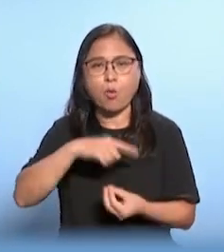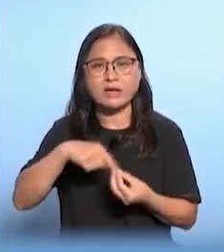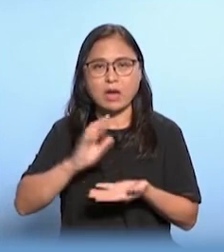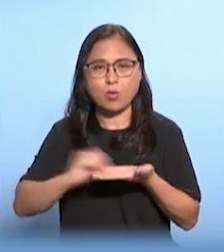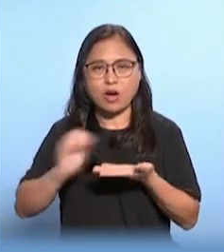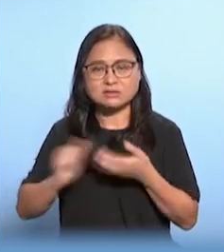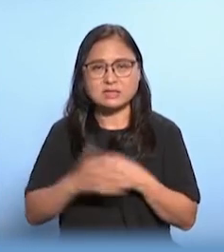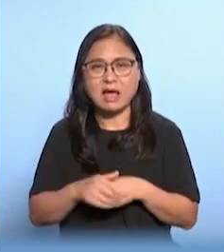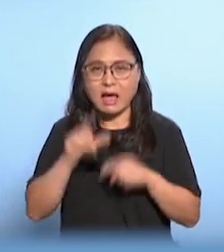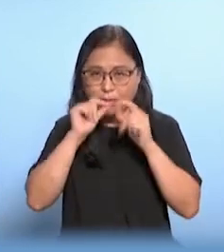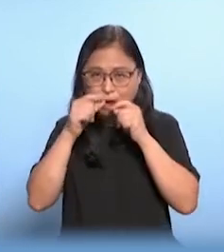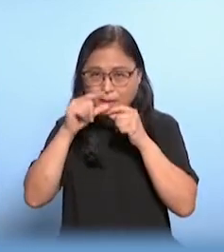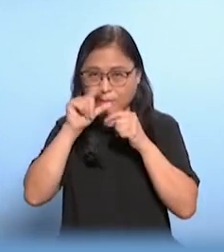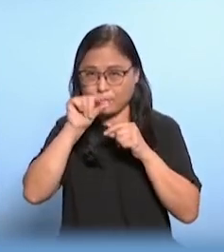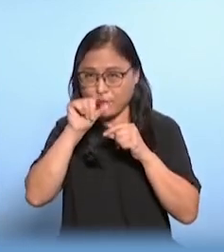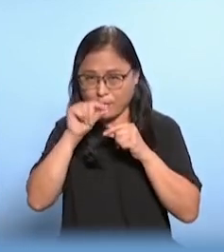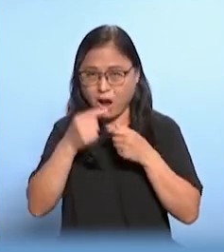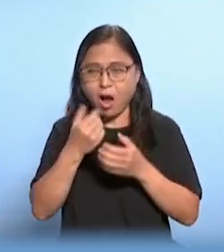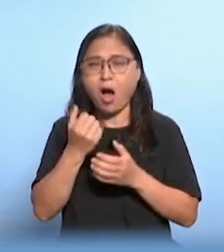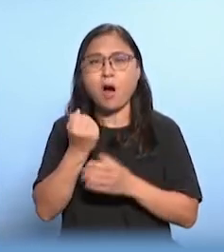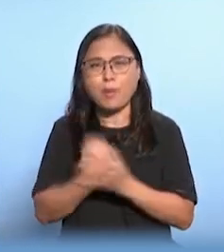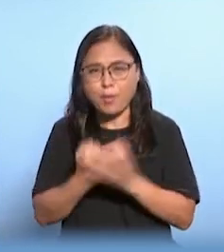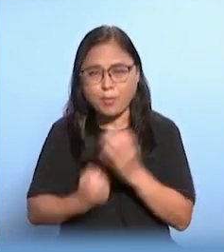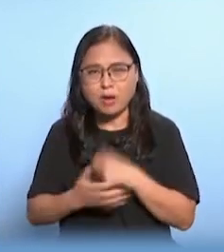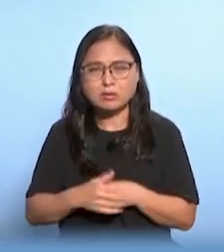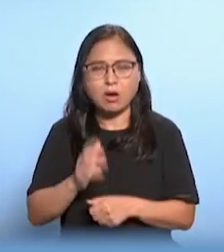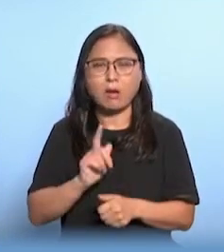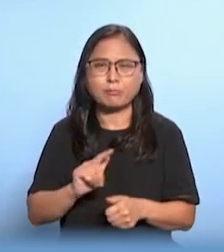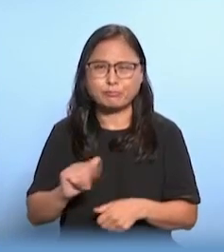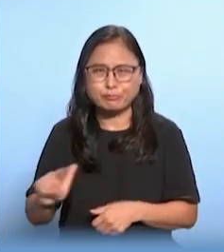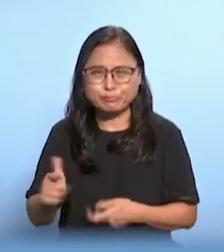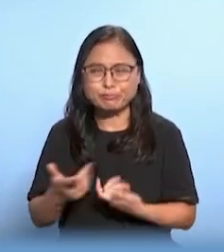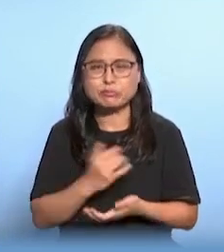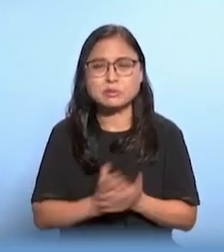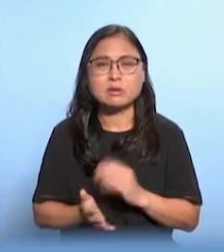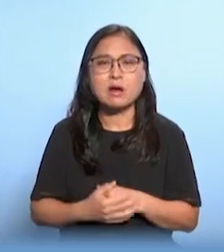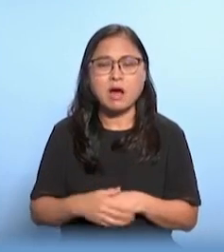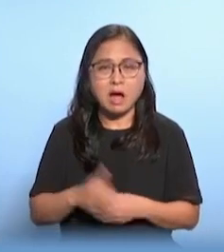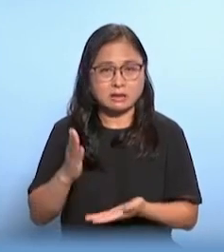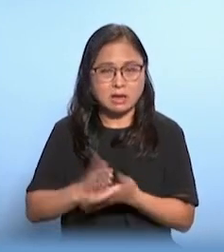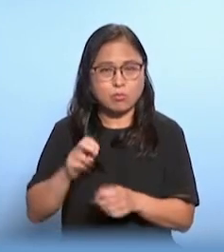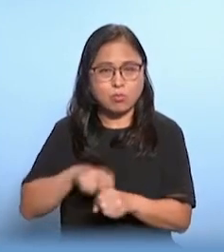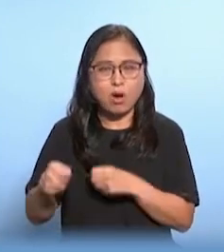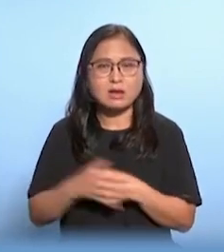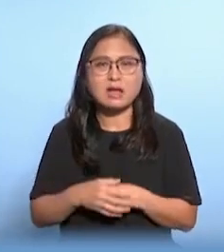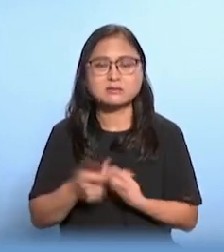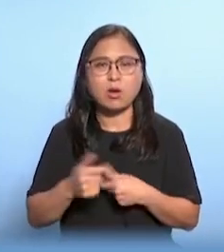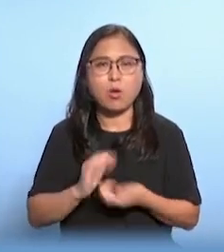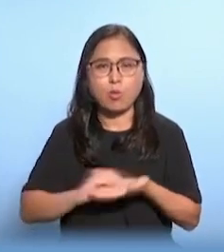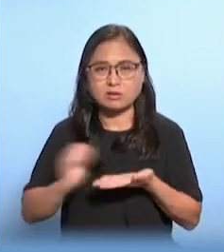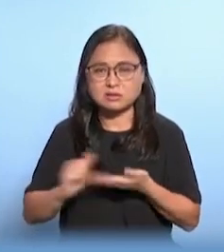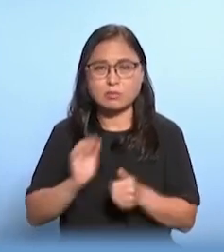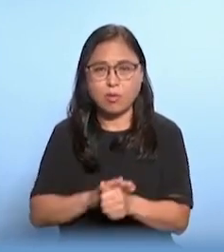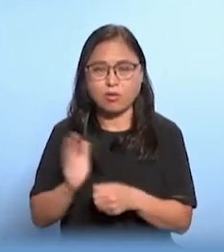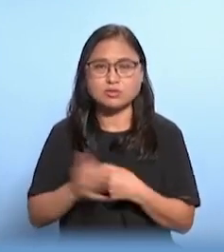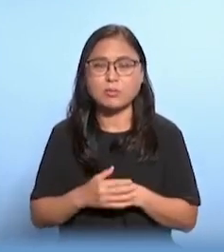构成了健康的风险。禁止喂饲野鸽不但有利于城市卫生，亦都可以减少建筑物的维修成本，更有助